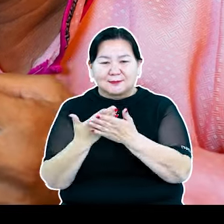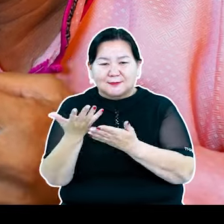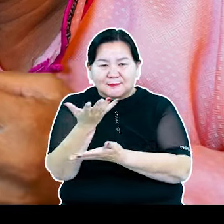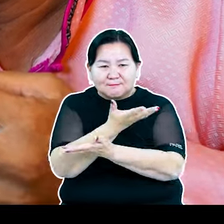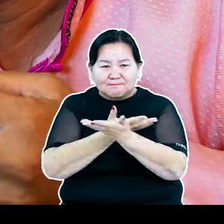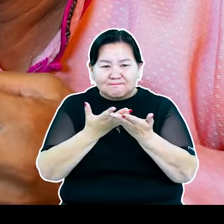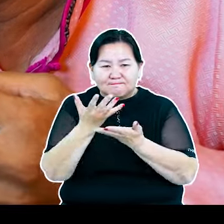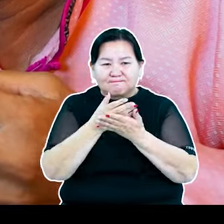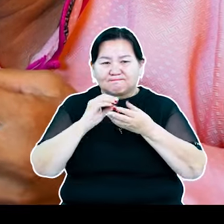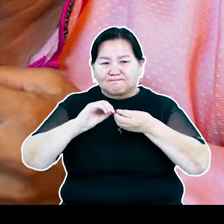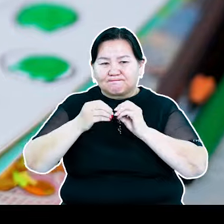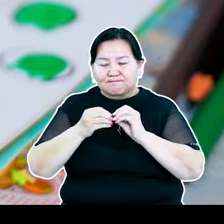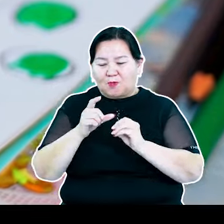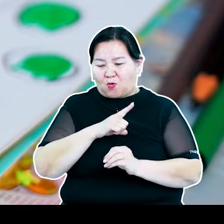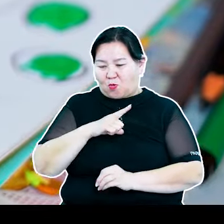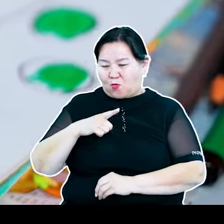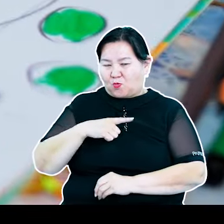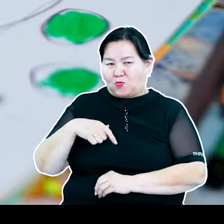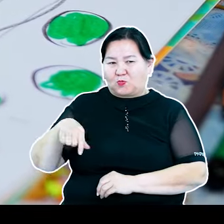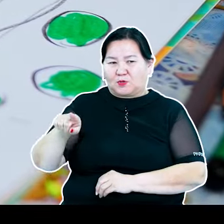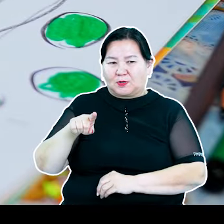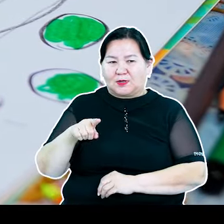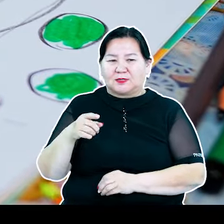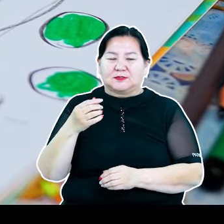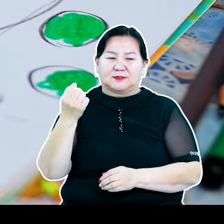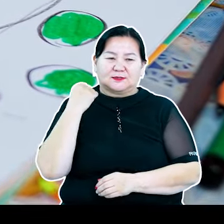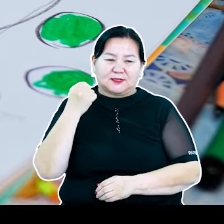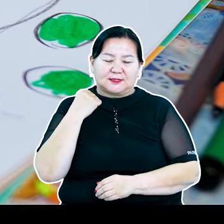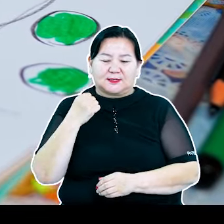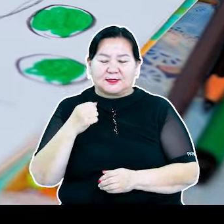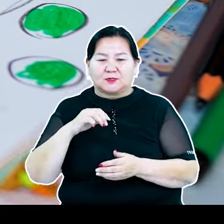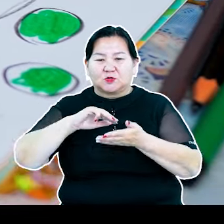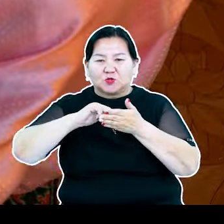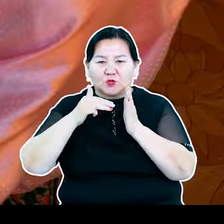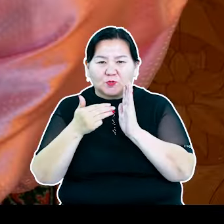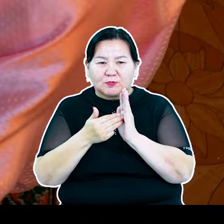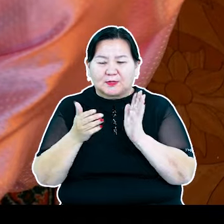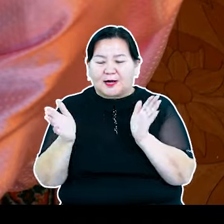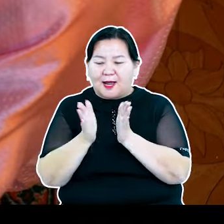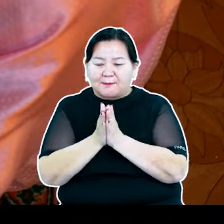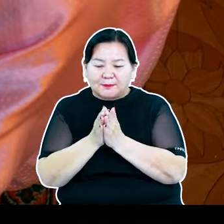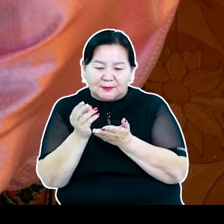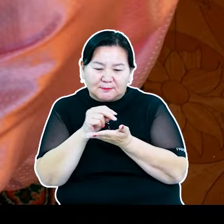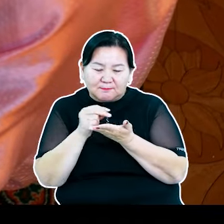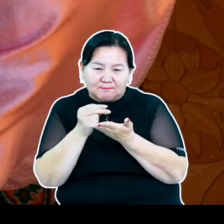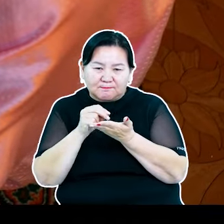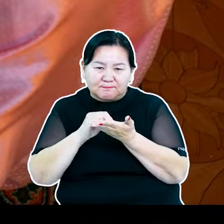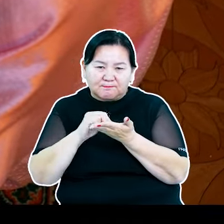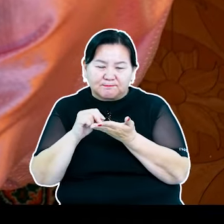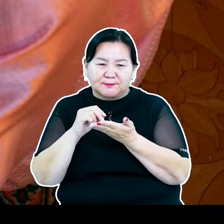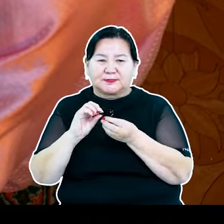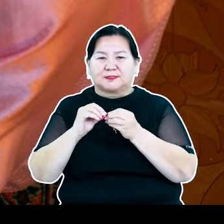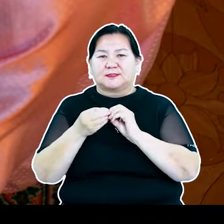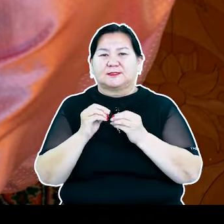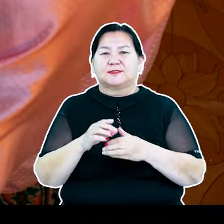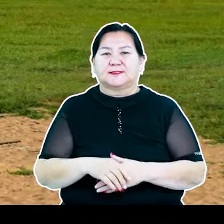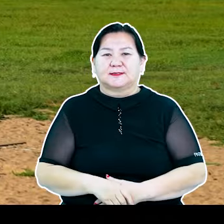зургийн дэвтэр дээрээ өөр өөрсдийн чадах хэрээр ерөнхий төлөвлөгөөг хамтран зурж гарах нь